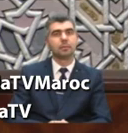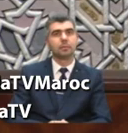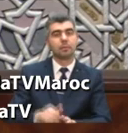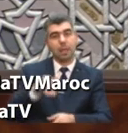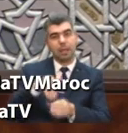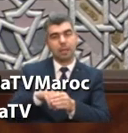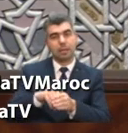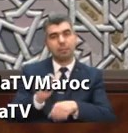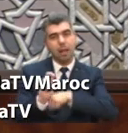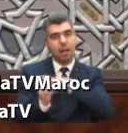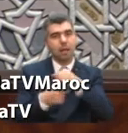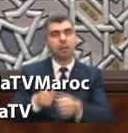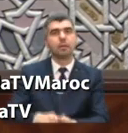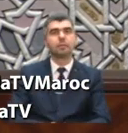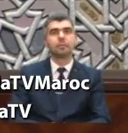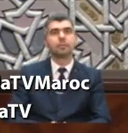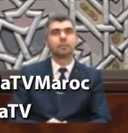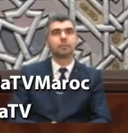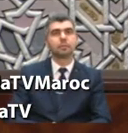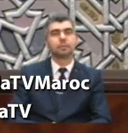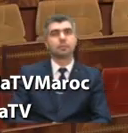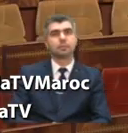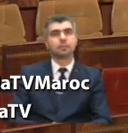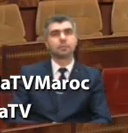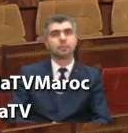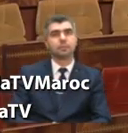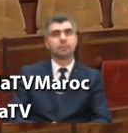الفريق الحركي. تفضلوا سيد نائب محترم.